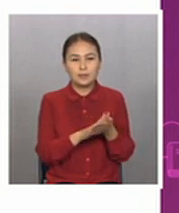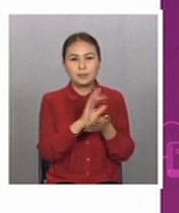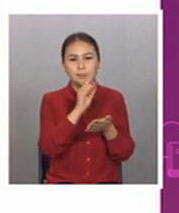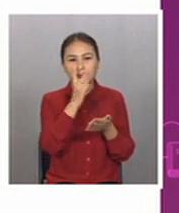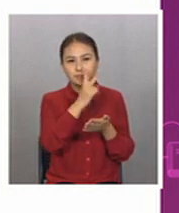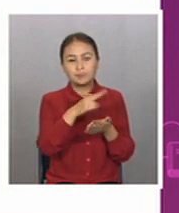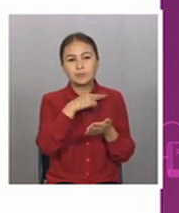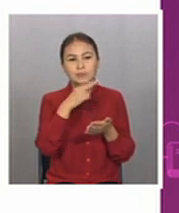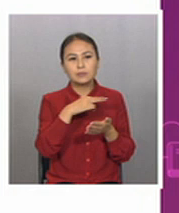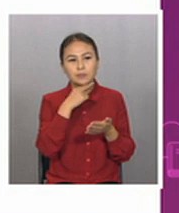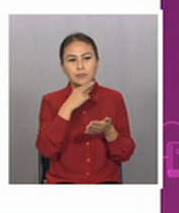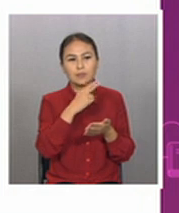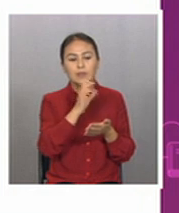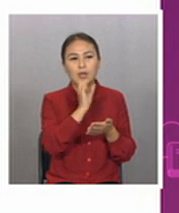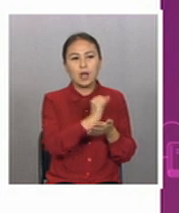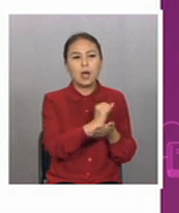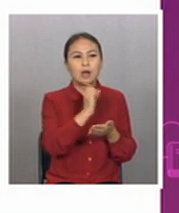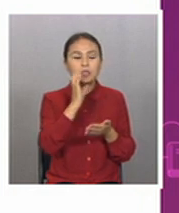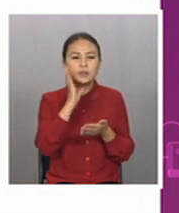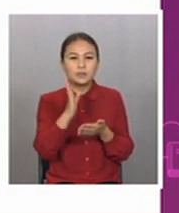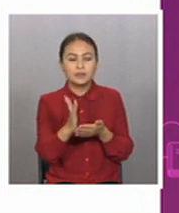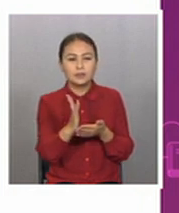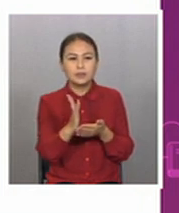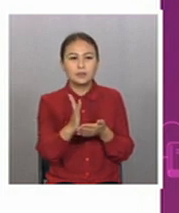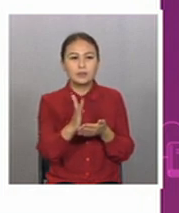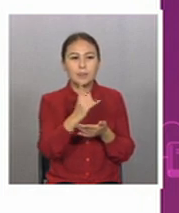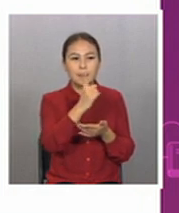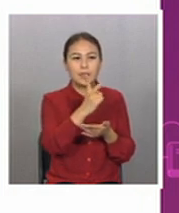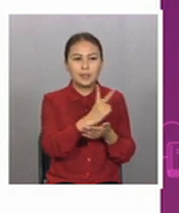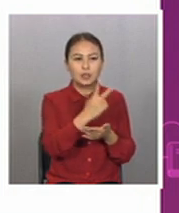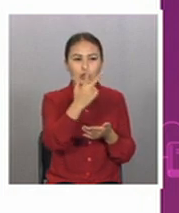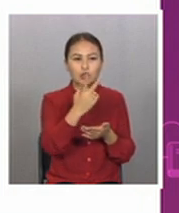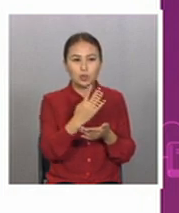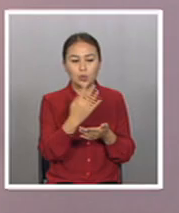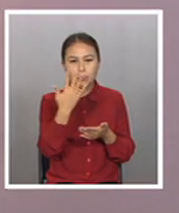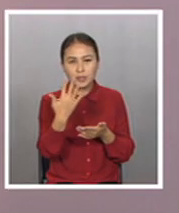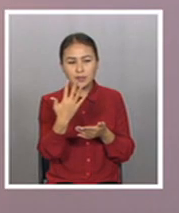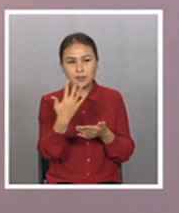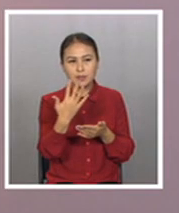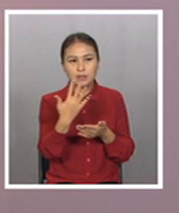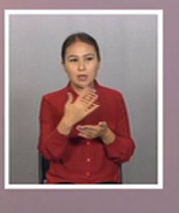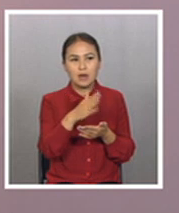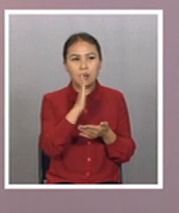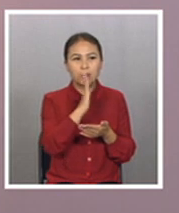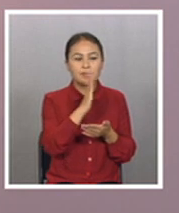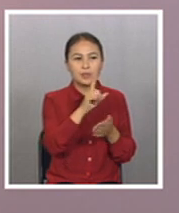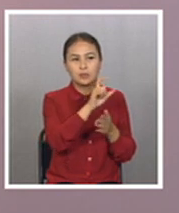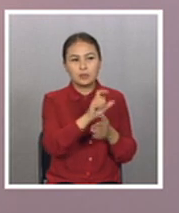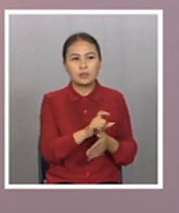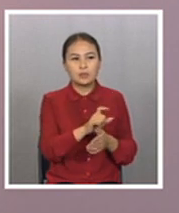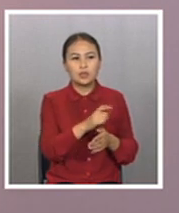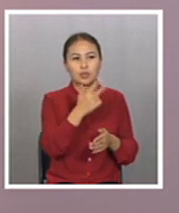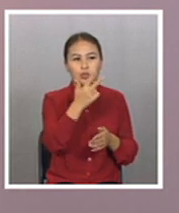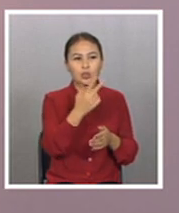назар аударамыз. А жиынының элементтері 1, 2, 3, 4, В жиынының элементтері